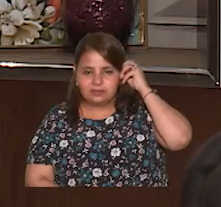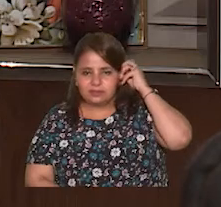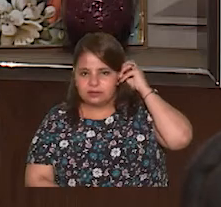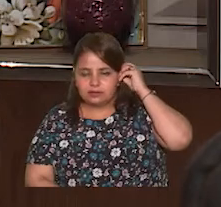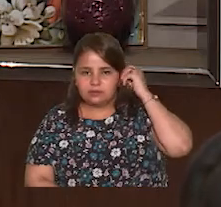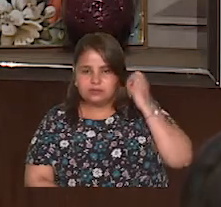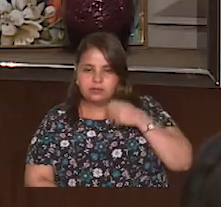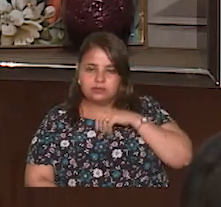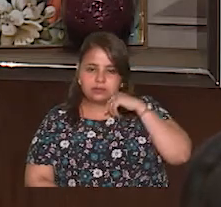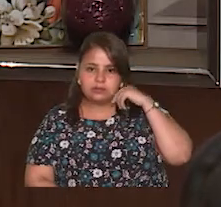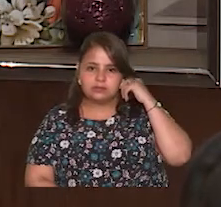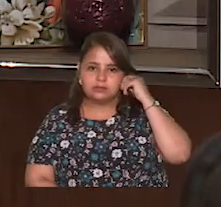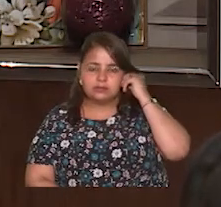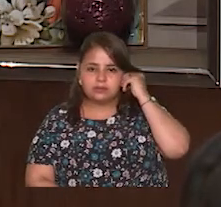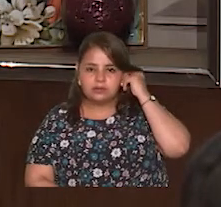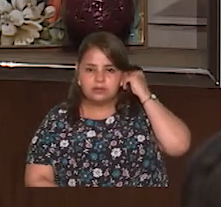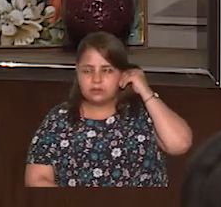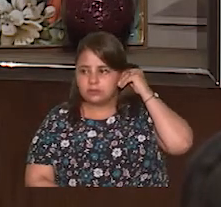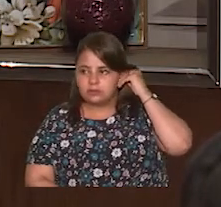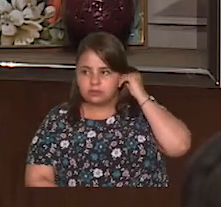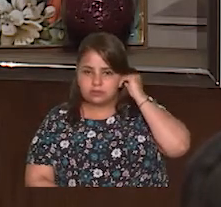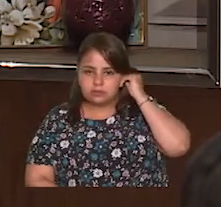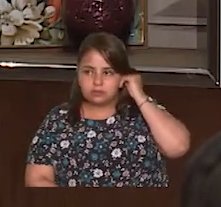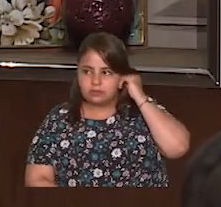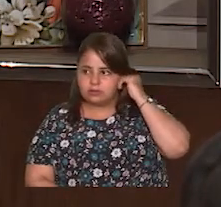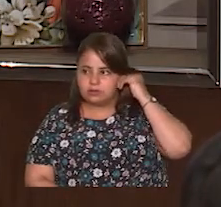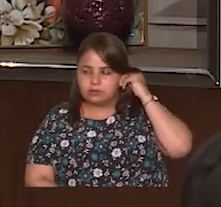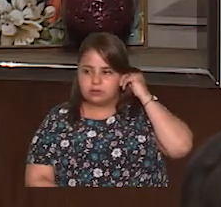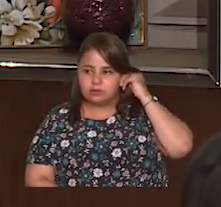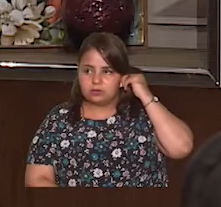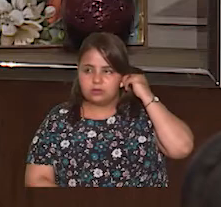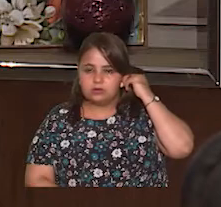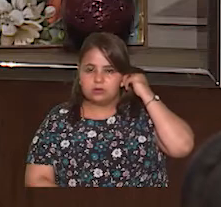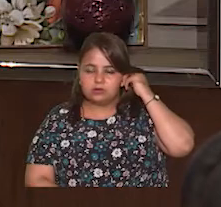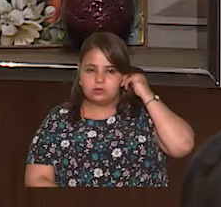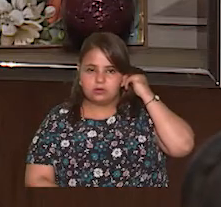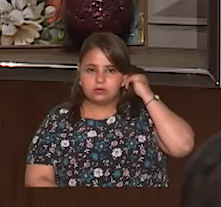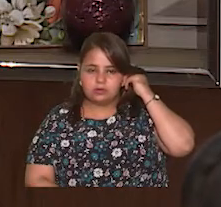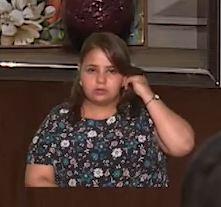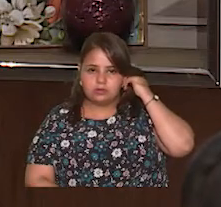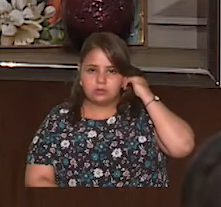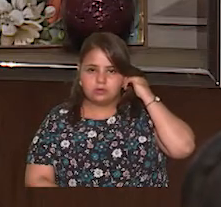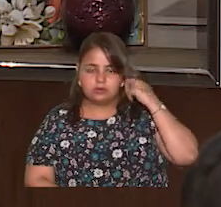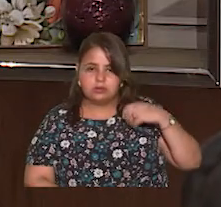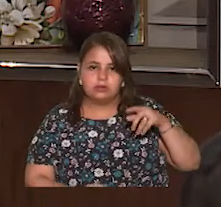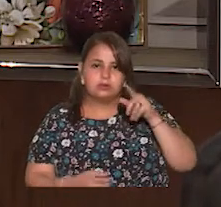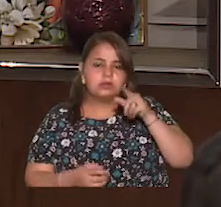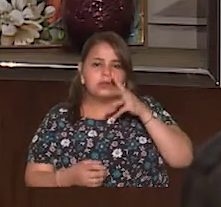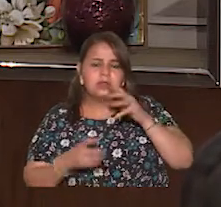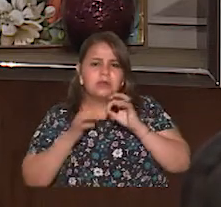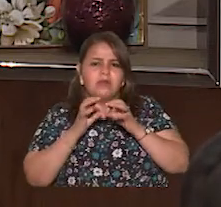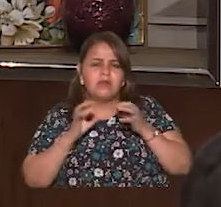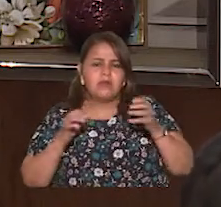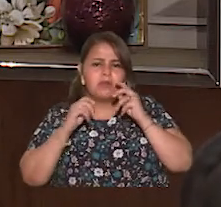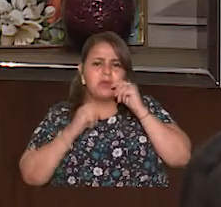خلينا نعرف الأول في البداية، والسؤال الأول اللي بيطرح نفسه مفهوم الرجولة. يعني أحيانا كتير نسمع واحد